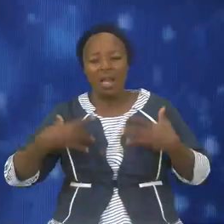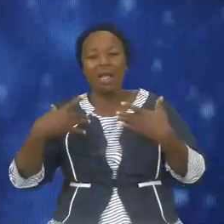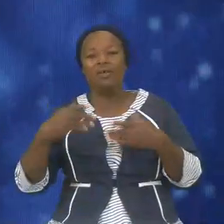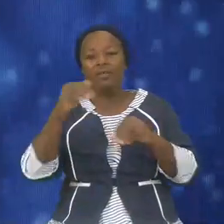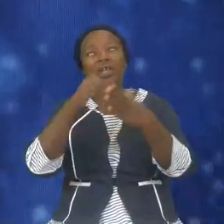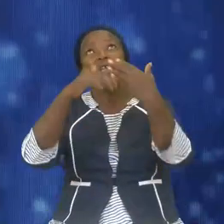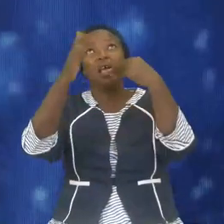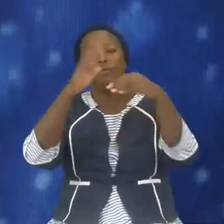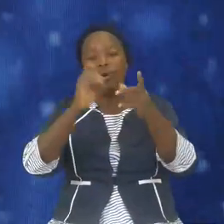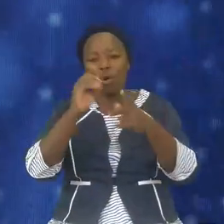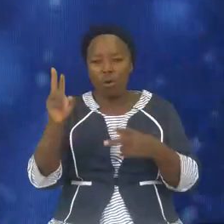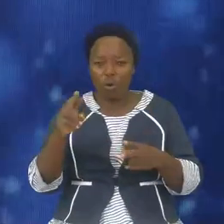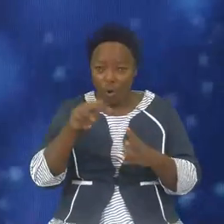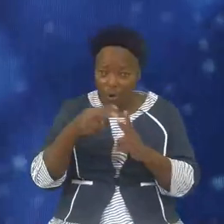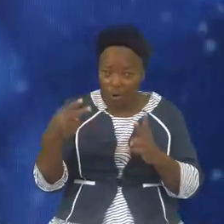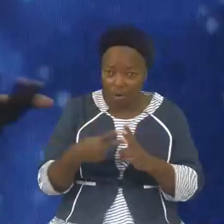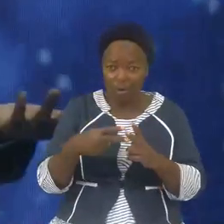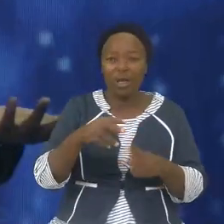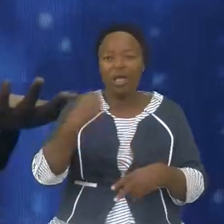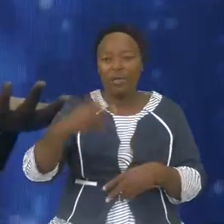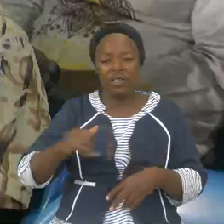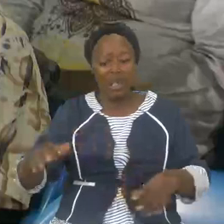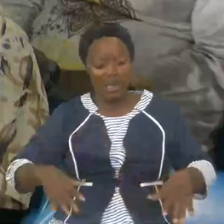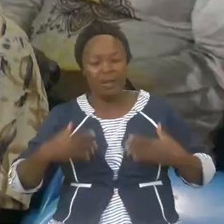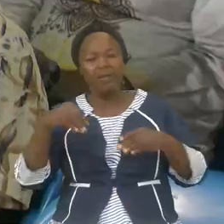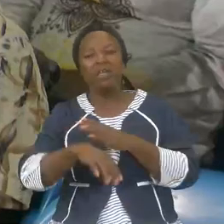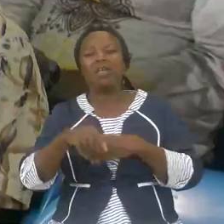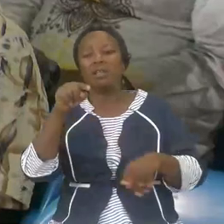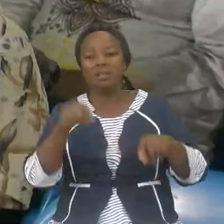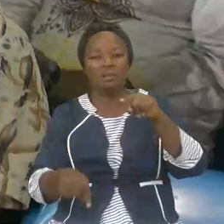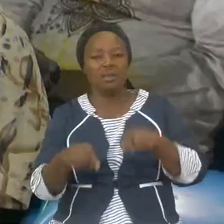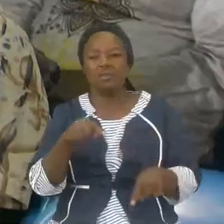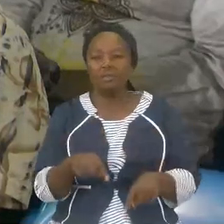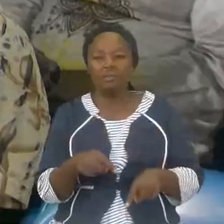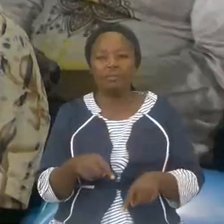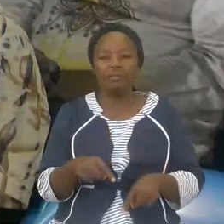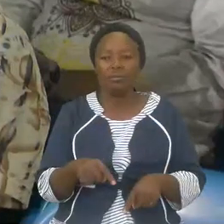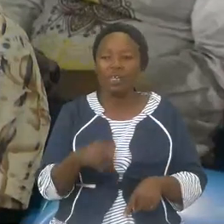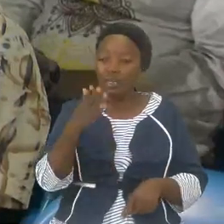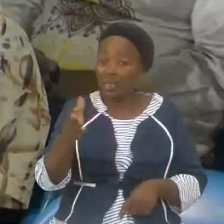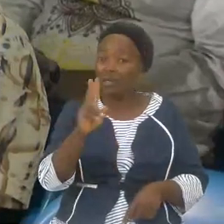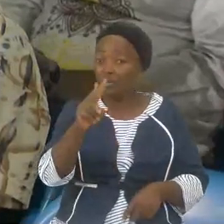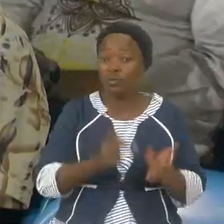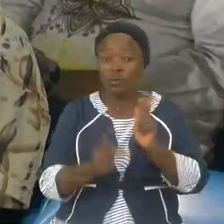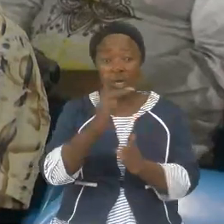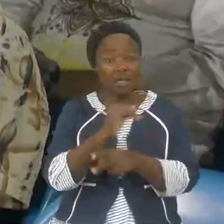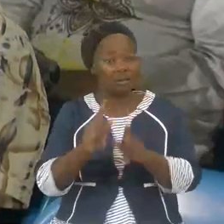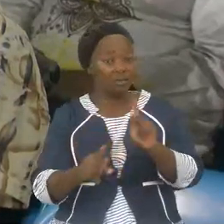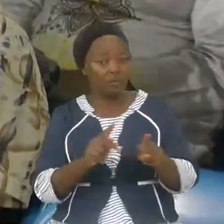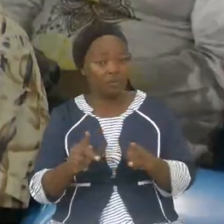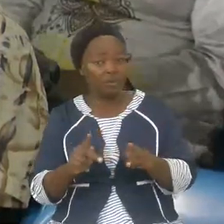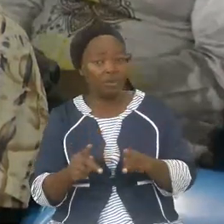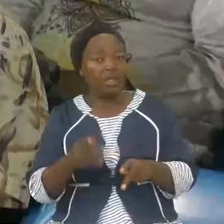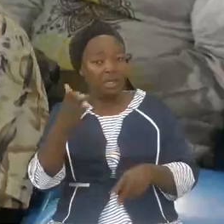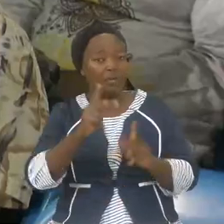éternelle au ciel ou à l'opprobre éternel. Et c'est à nous de faire le choix. Il y a deux types de